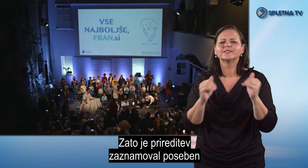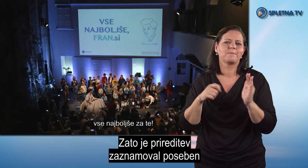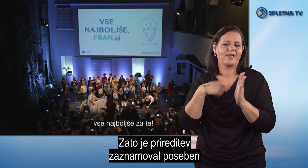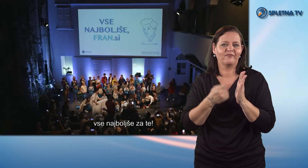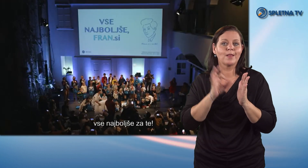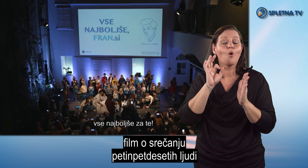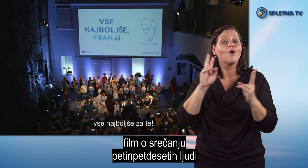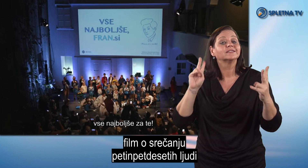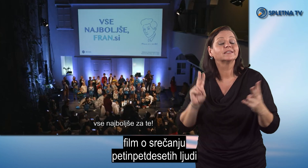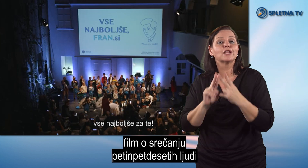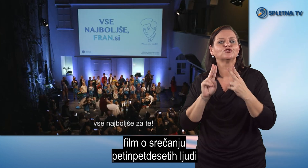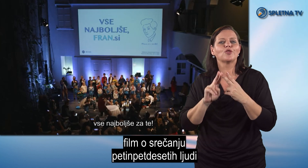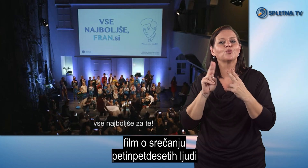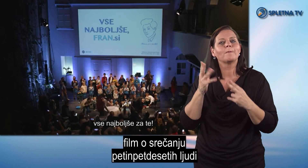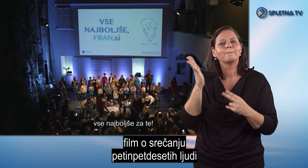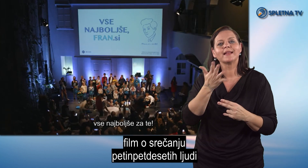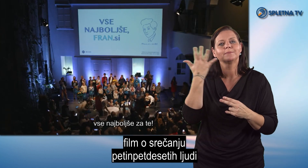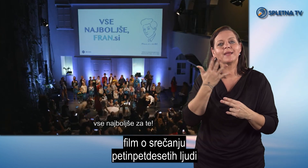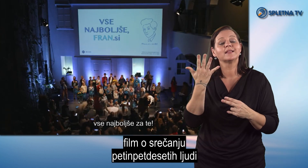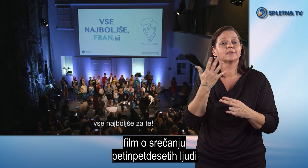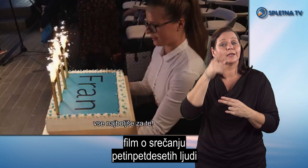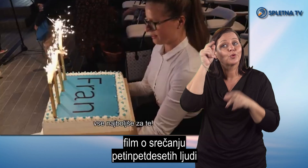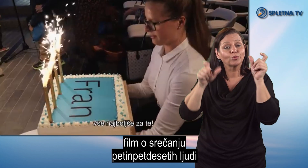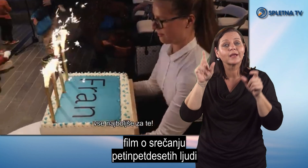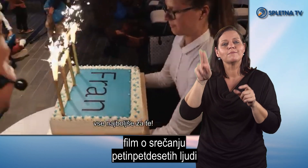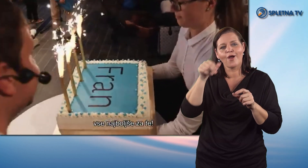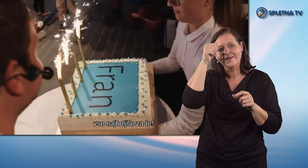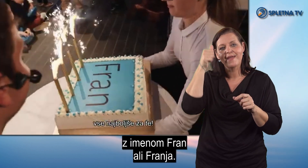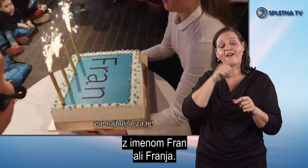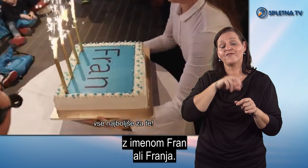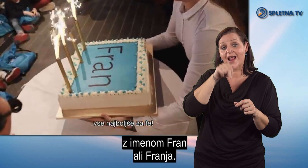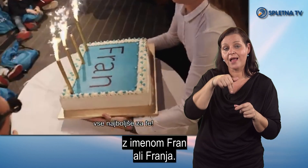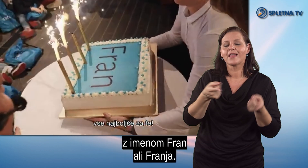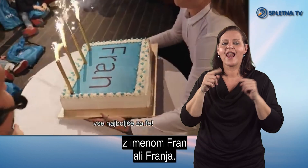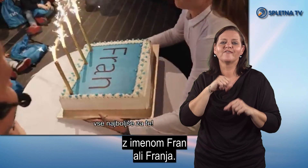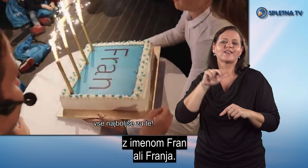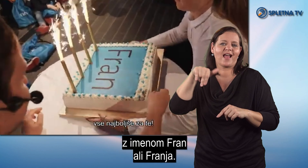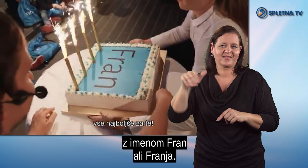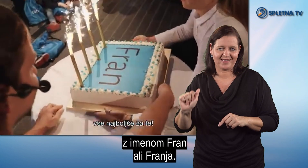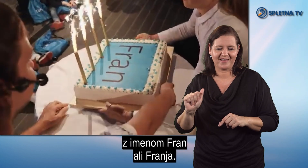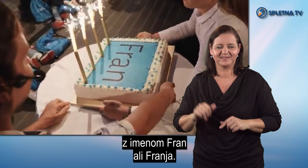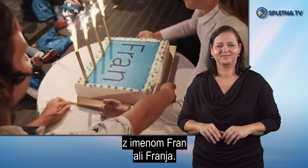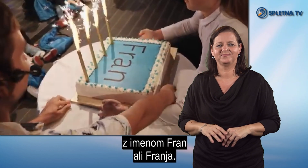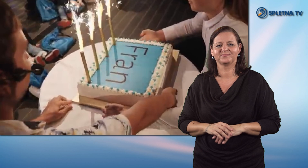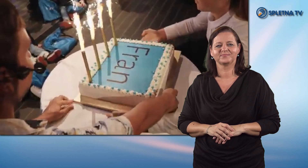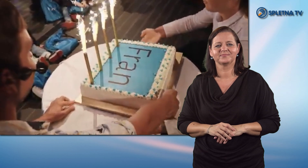poseben film o srečanju 55 ljudi z imenom Fran ali Franja.